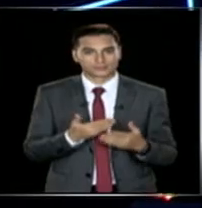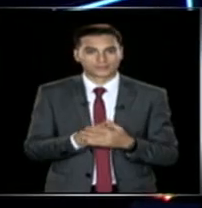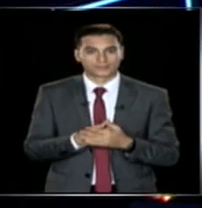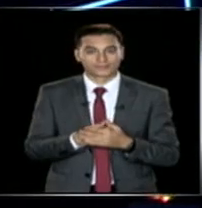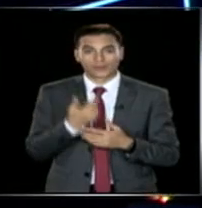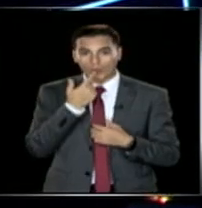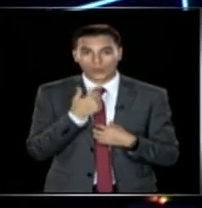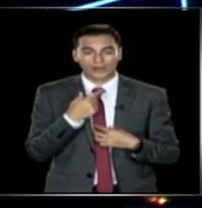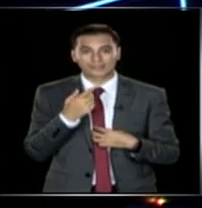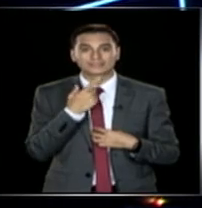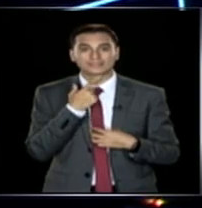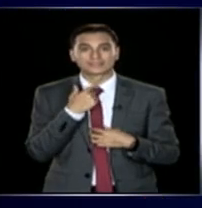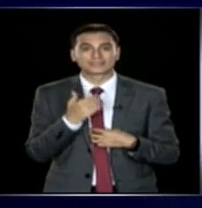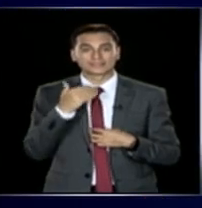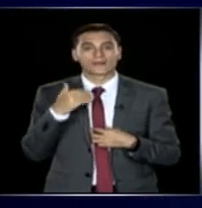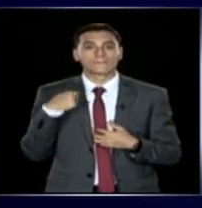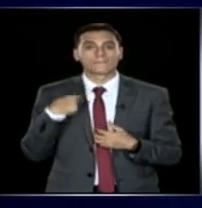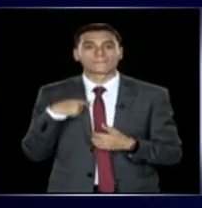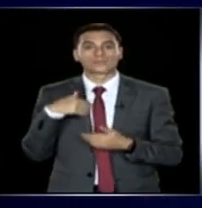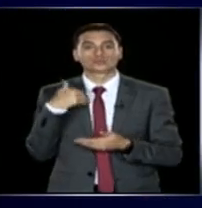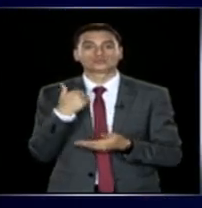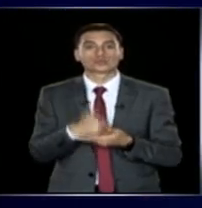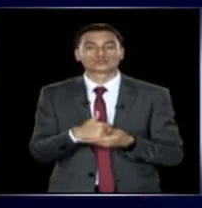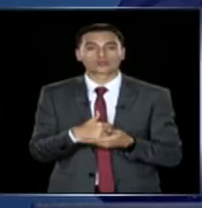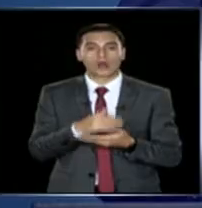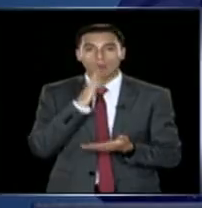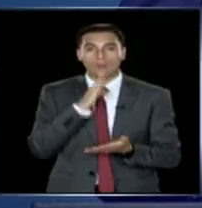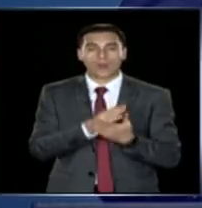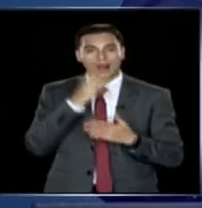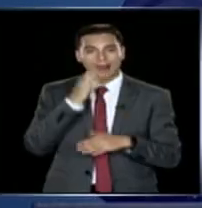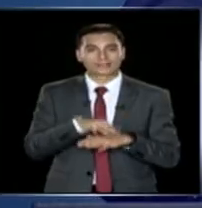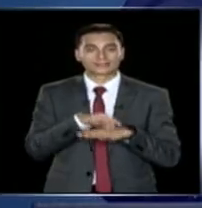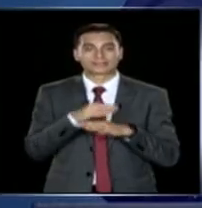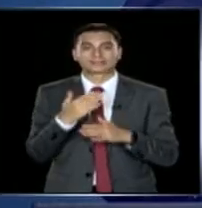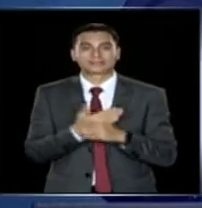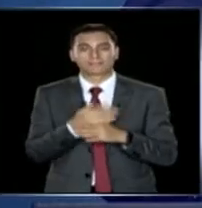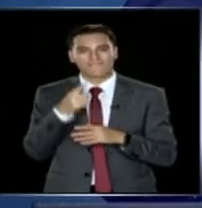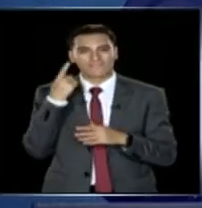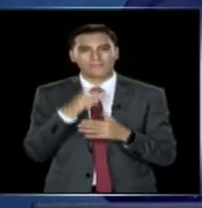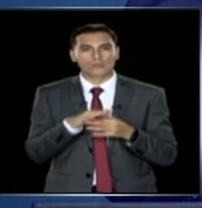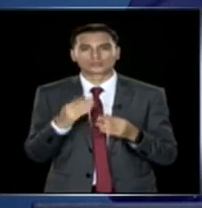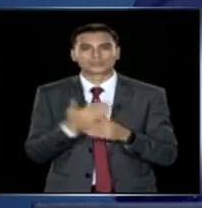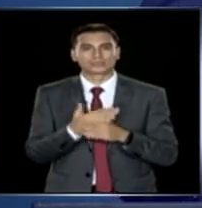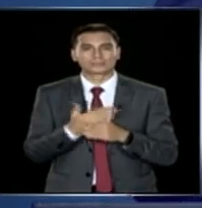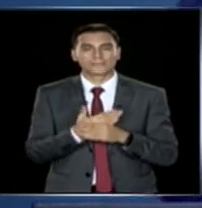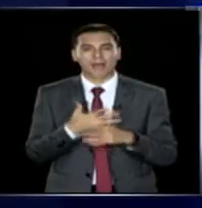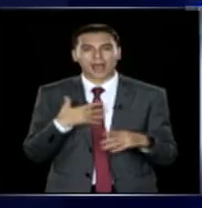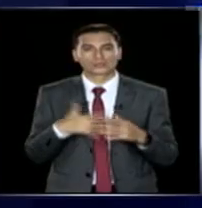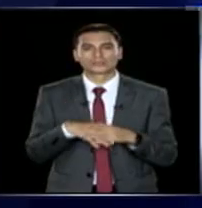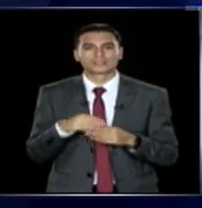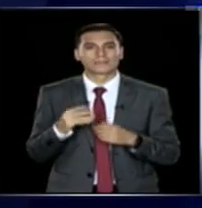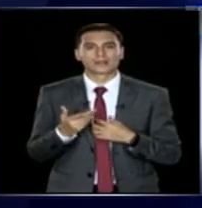لي بقى، أنت عايز تبقى مستشار حقوق الإنسان؟ آه. فكرت في الموضوع ده إزاي؟ وعايز تعمل